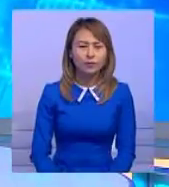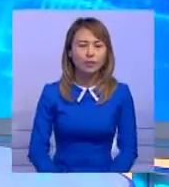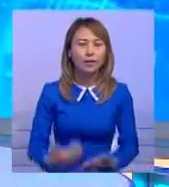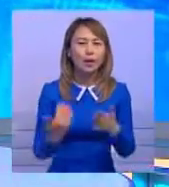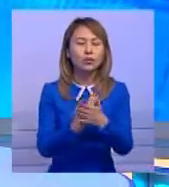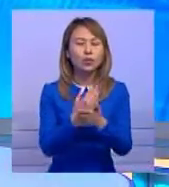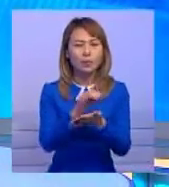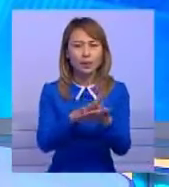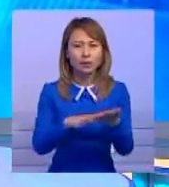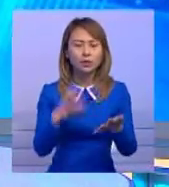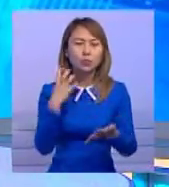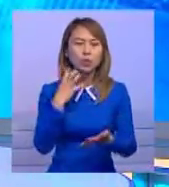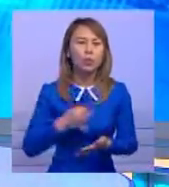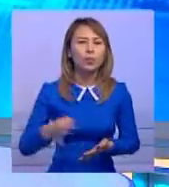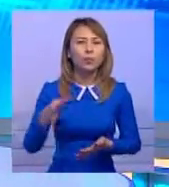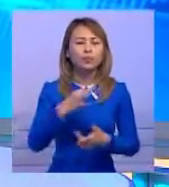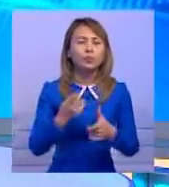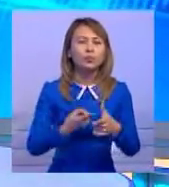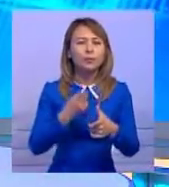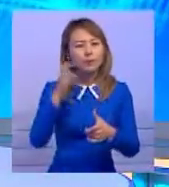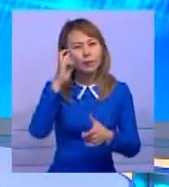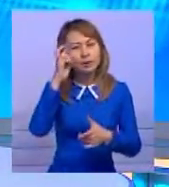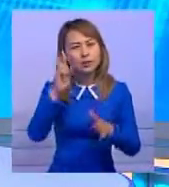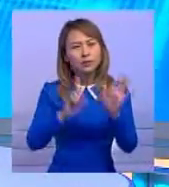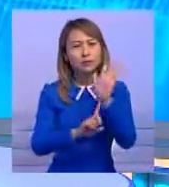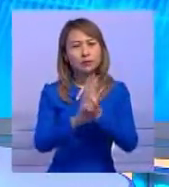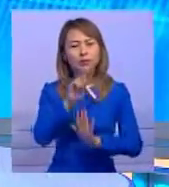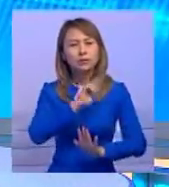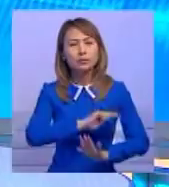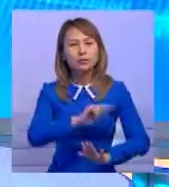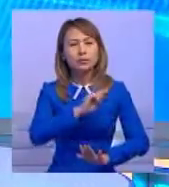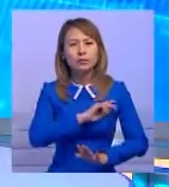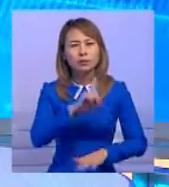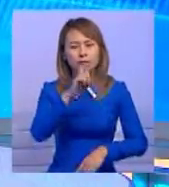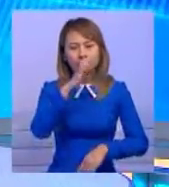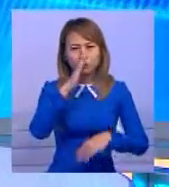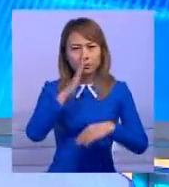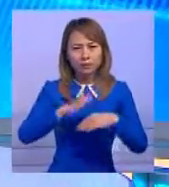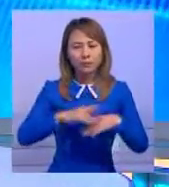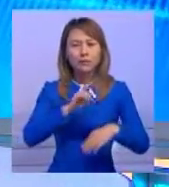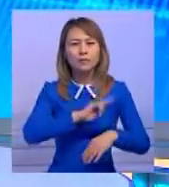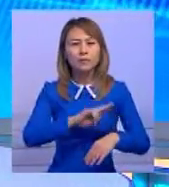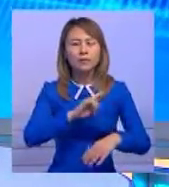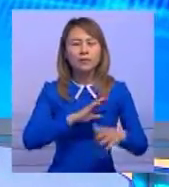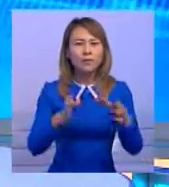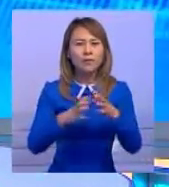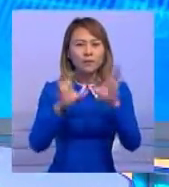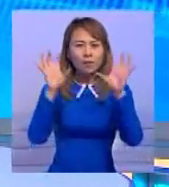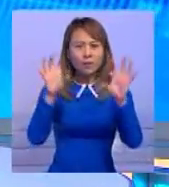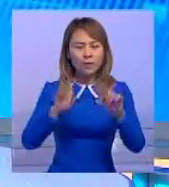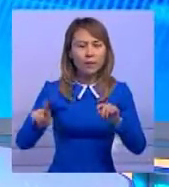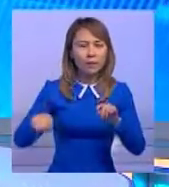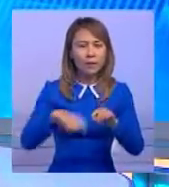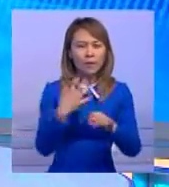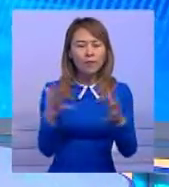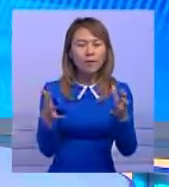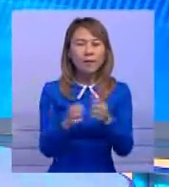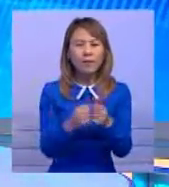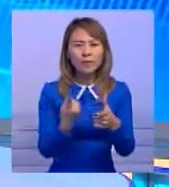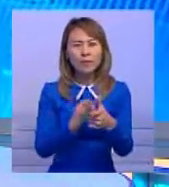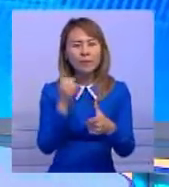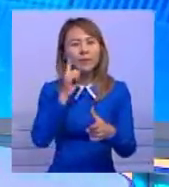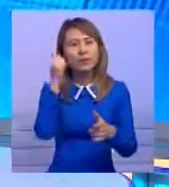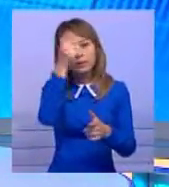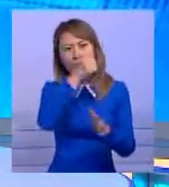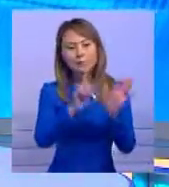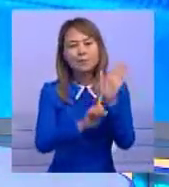Хабарымызды жалғастырамыз. Қызылорда облысы бойынша мемлекеттік қызмет істері департаменті 100-ге жуық заң бұзушылықты анықтады. Мамандар жыл